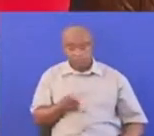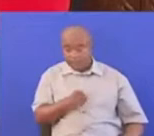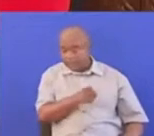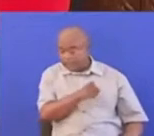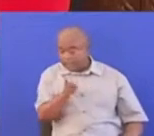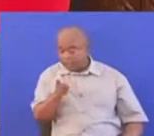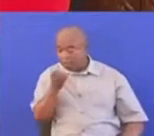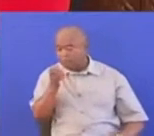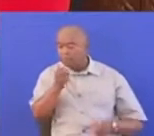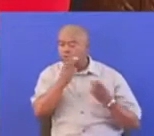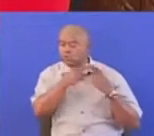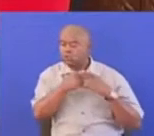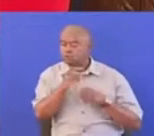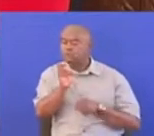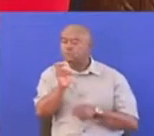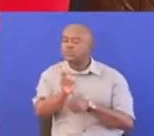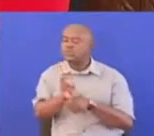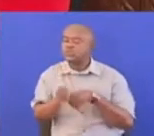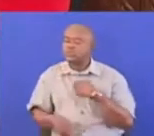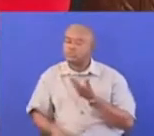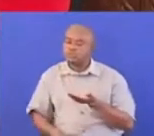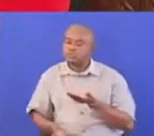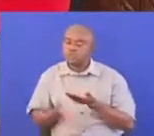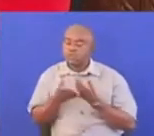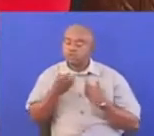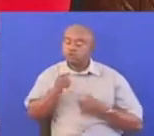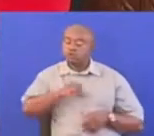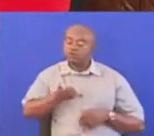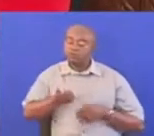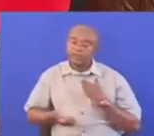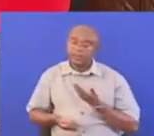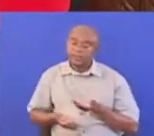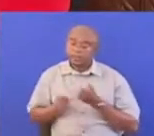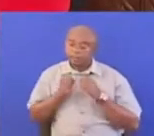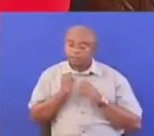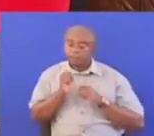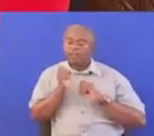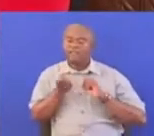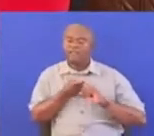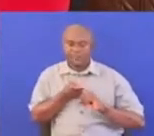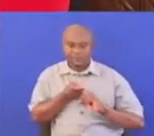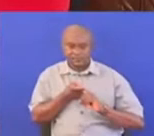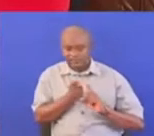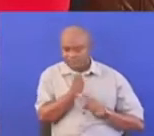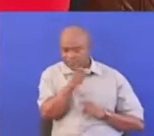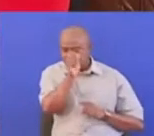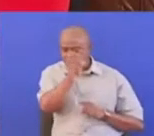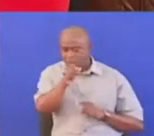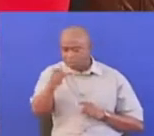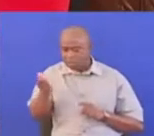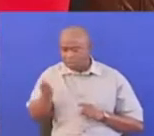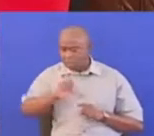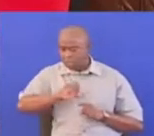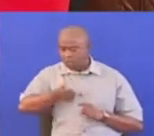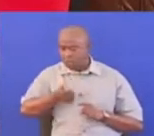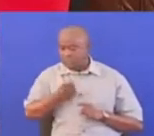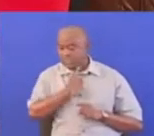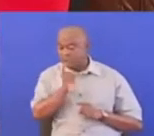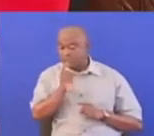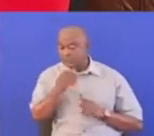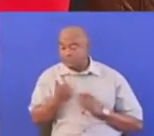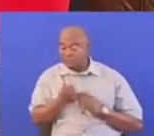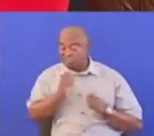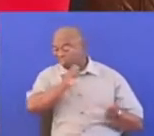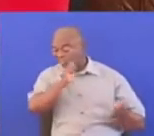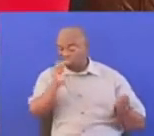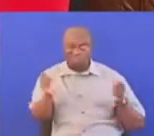ambao watakuwa wamepewa hilo jukumu la kutoa hivyo vibali wawe rafiki kwa wananchi, hivyo vibali visije vikao